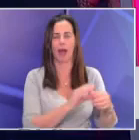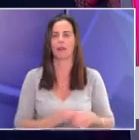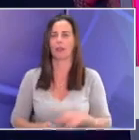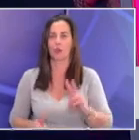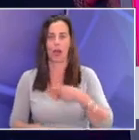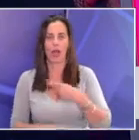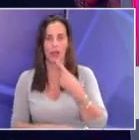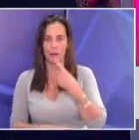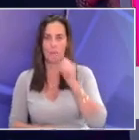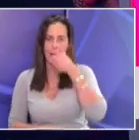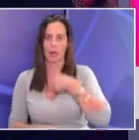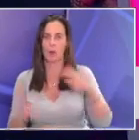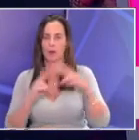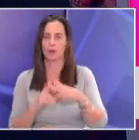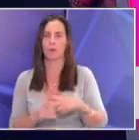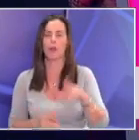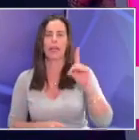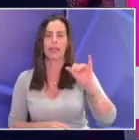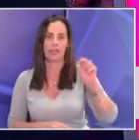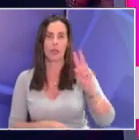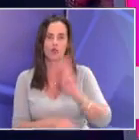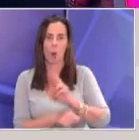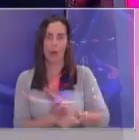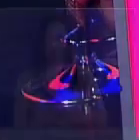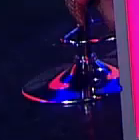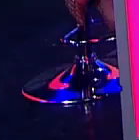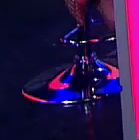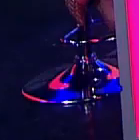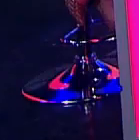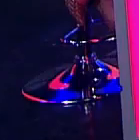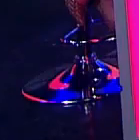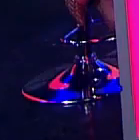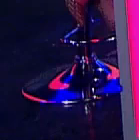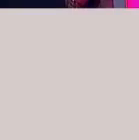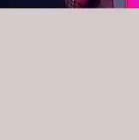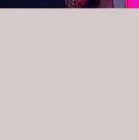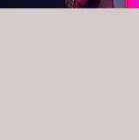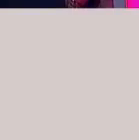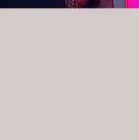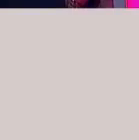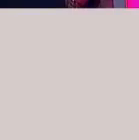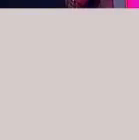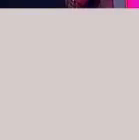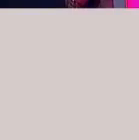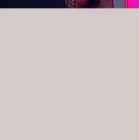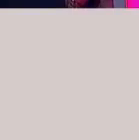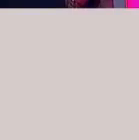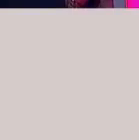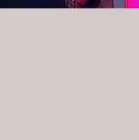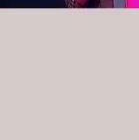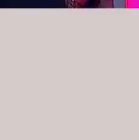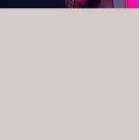אגיד שעורכת הדין דינה זילבר מגנה בגופה על נשים במדינת ישראל, מונעת עשרות מקרים של הדרת